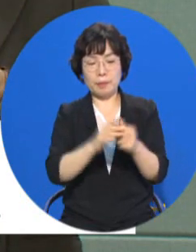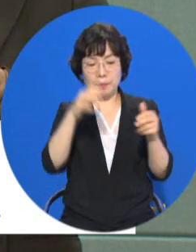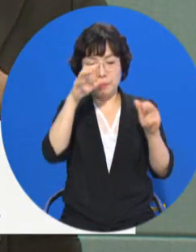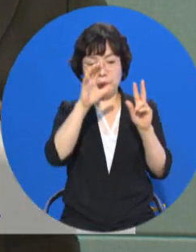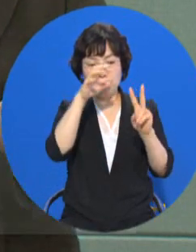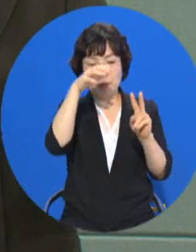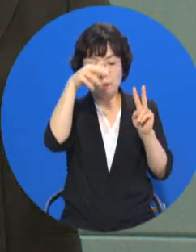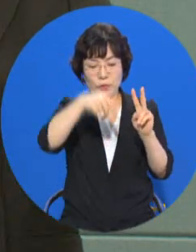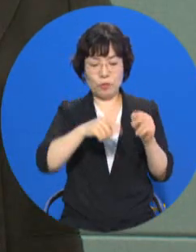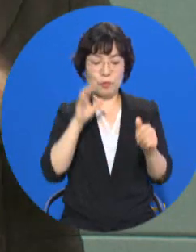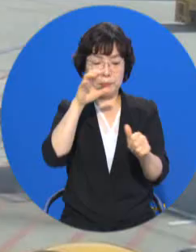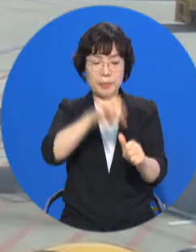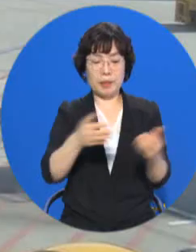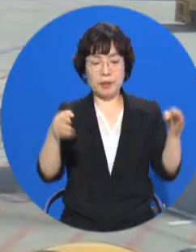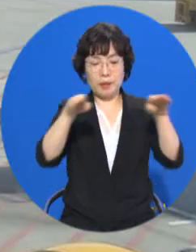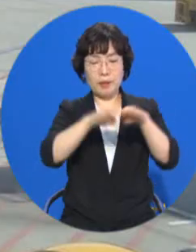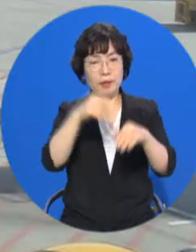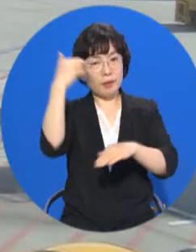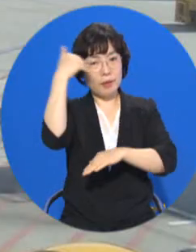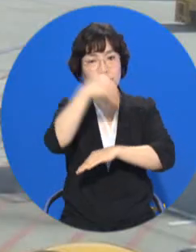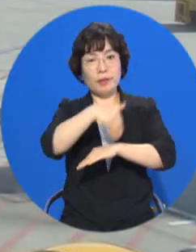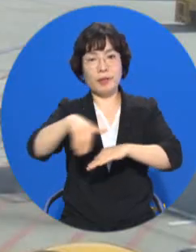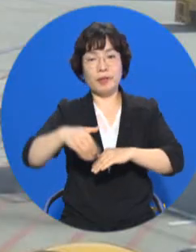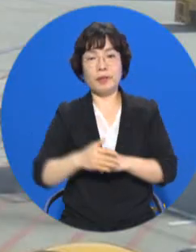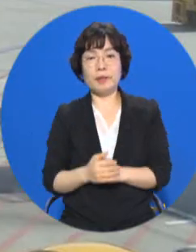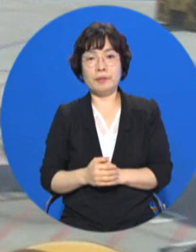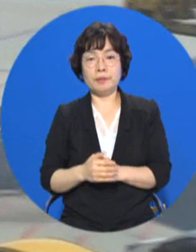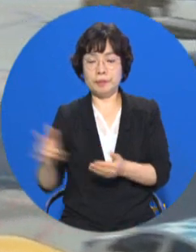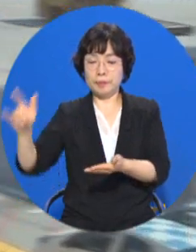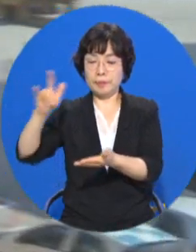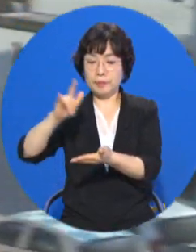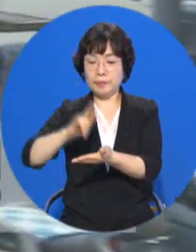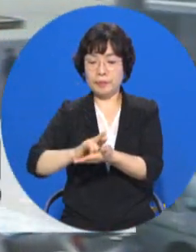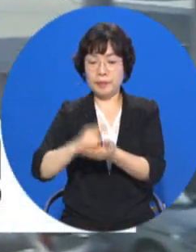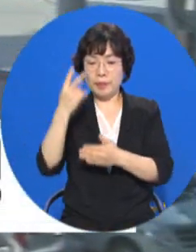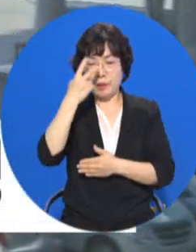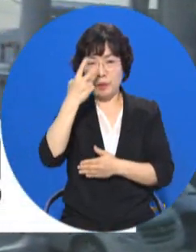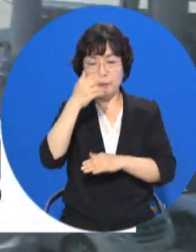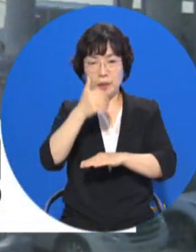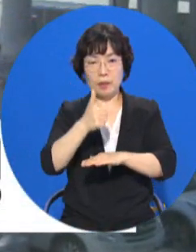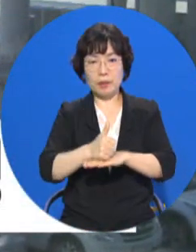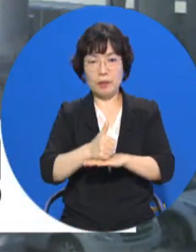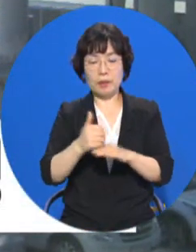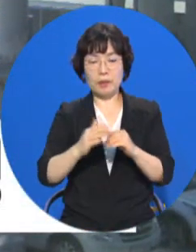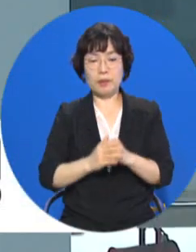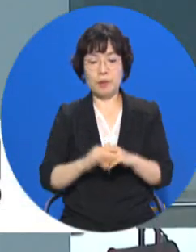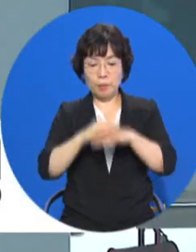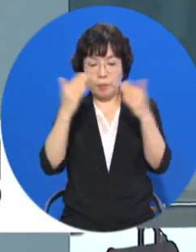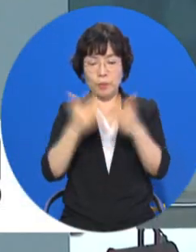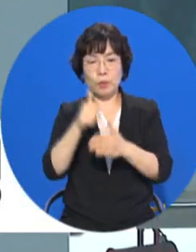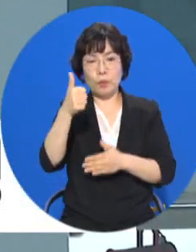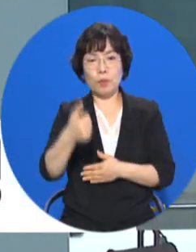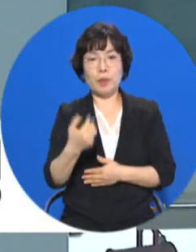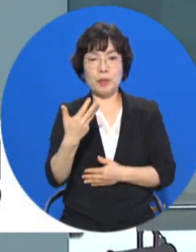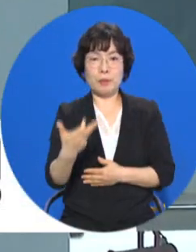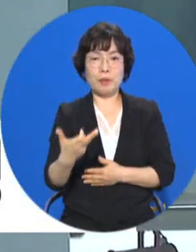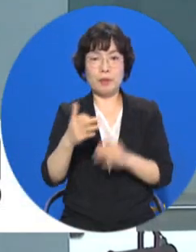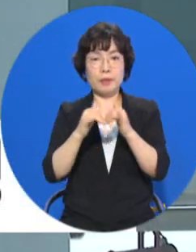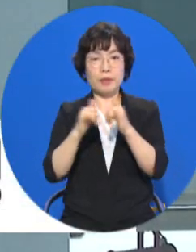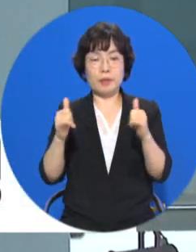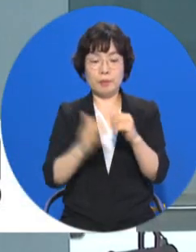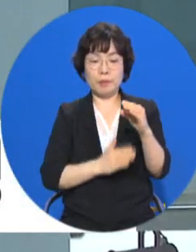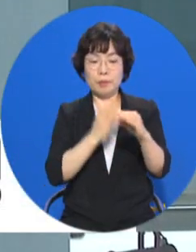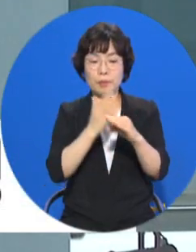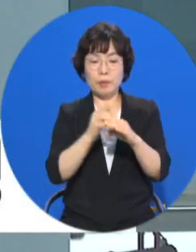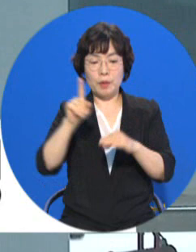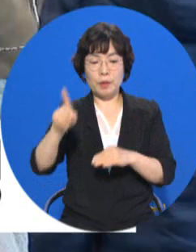시설에 격리 조치함으로써 현재 해외에서 입국해 검사를 받은 전남 도민은 모두 518명으로 이